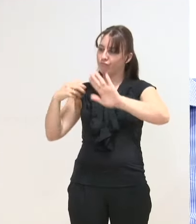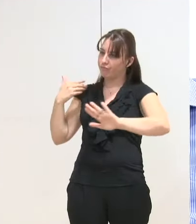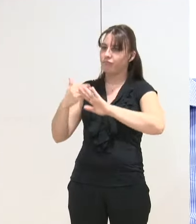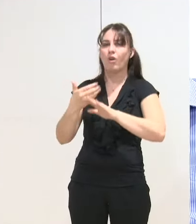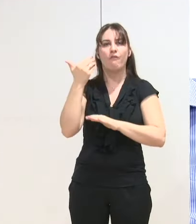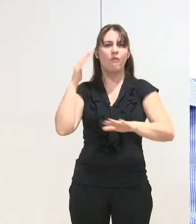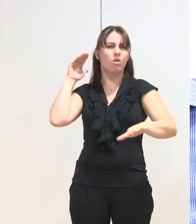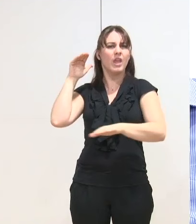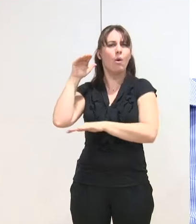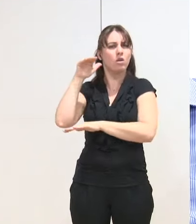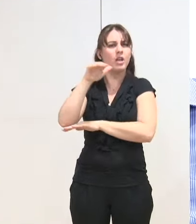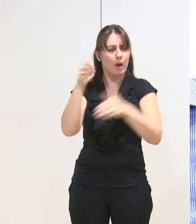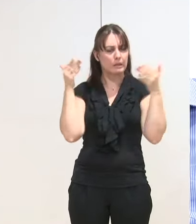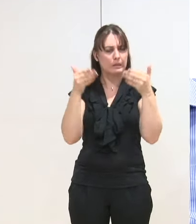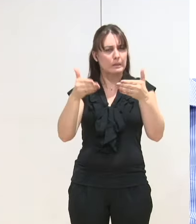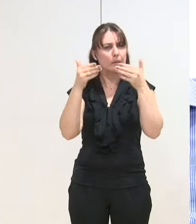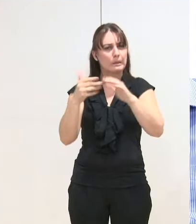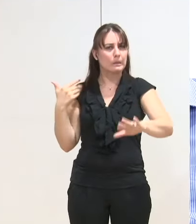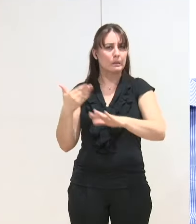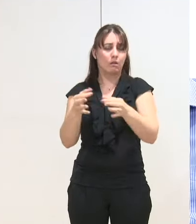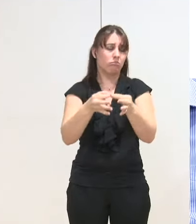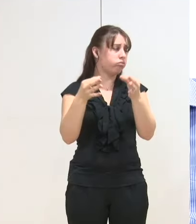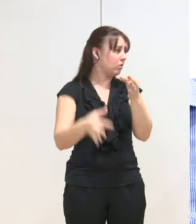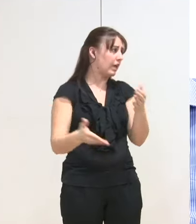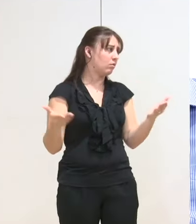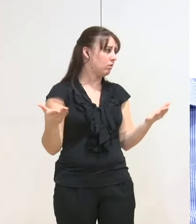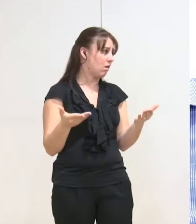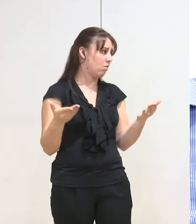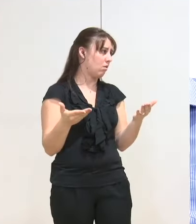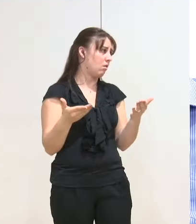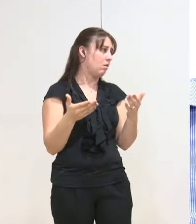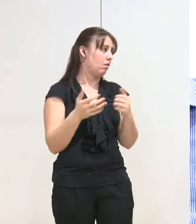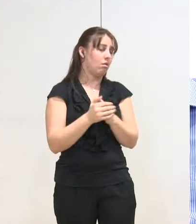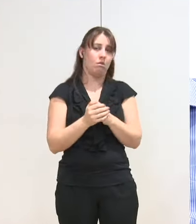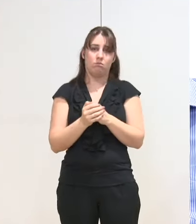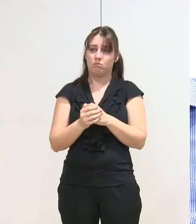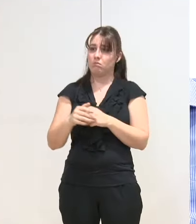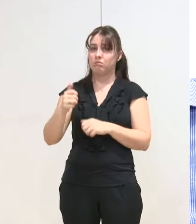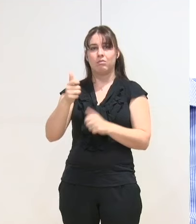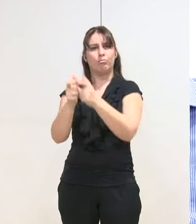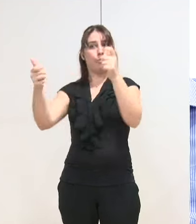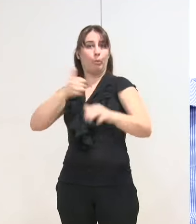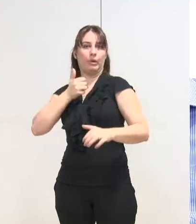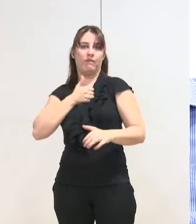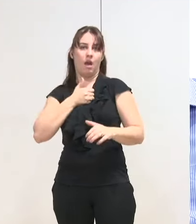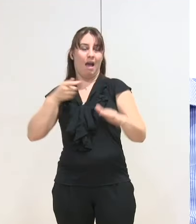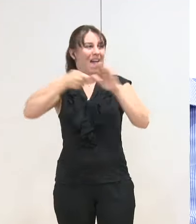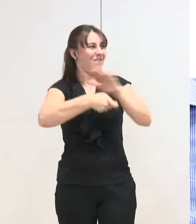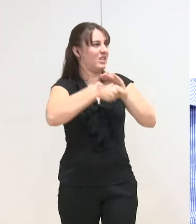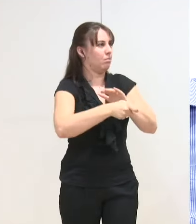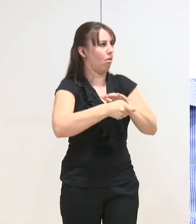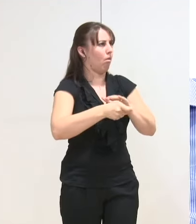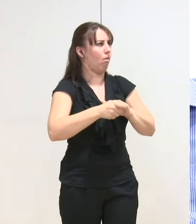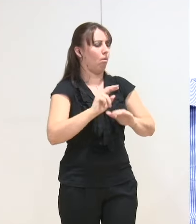décroissance ont eu pour effet de décourager l'investissement privé de plomber le marché